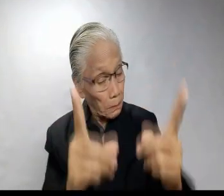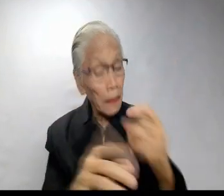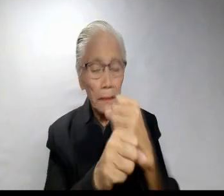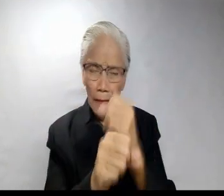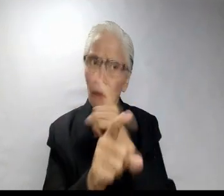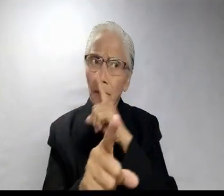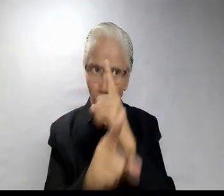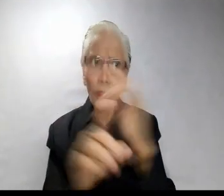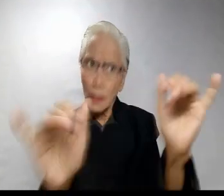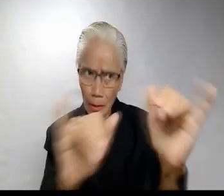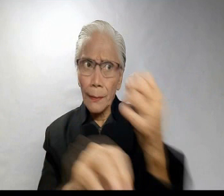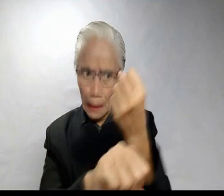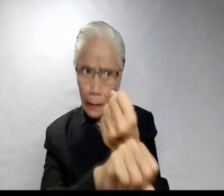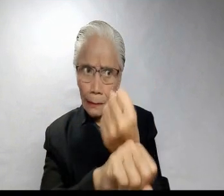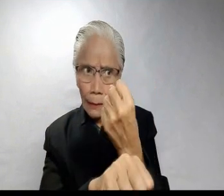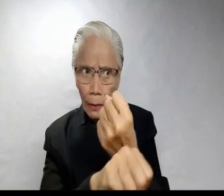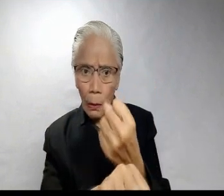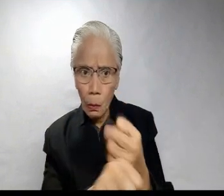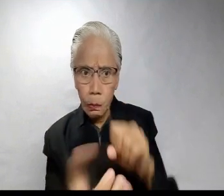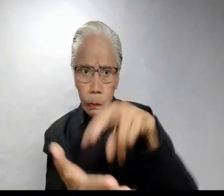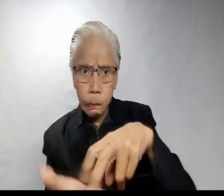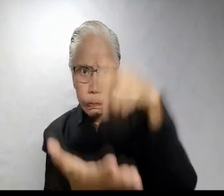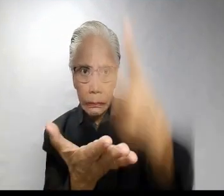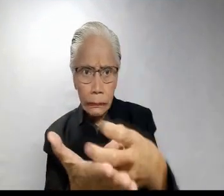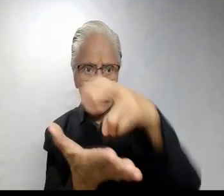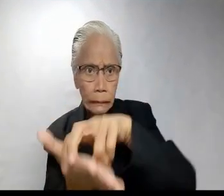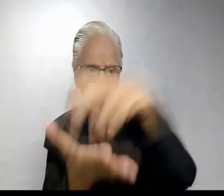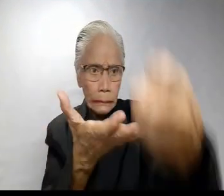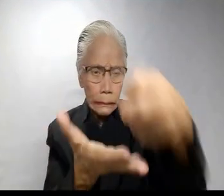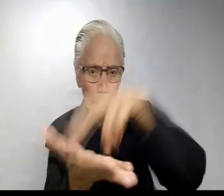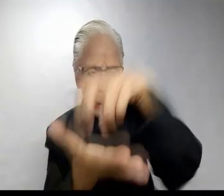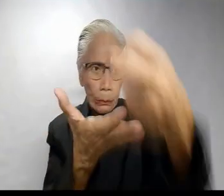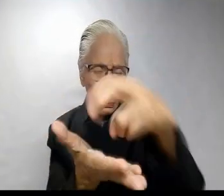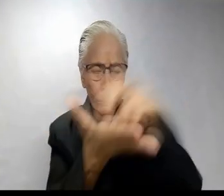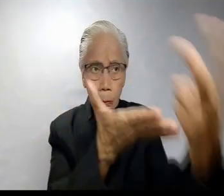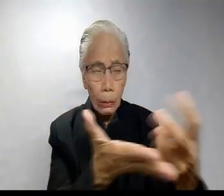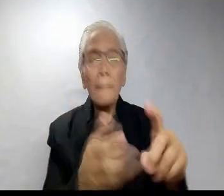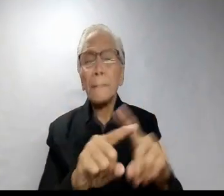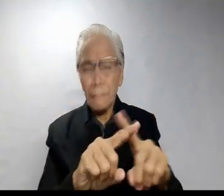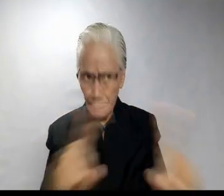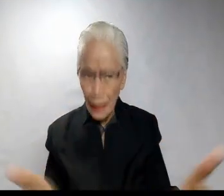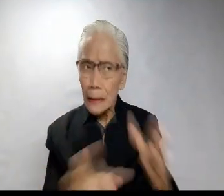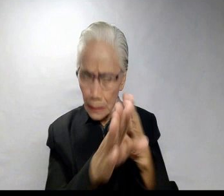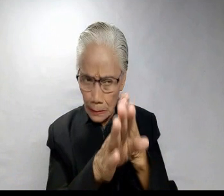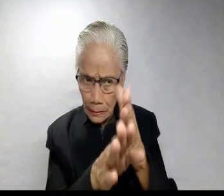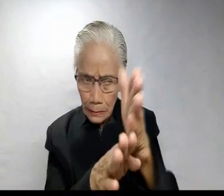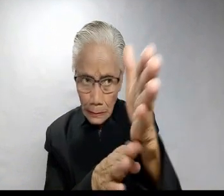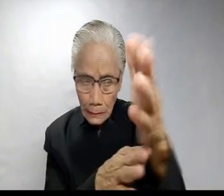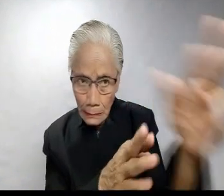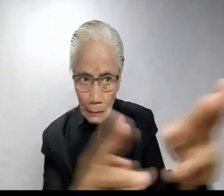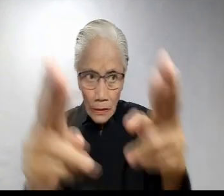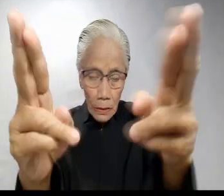yan. Para kang bato na patalbog-talbog rolling down a very bumpy yet straight road.